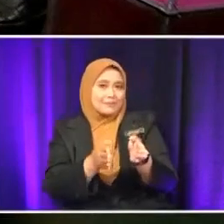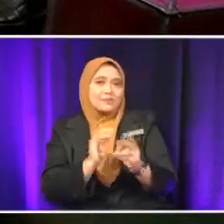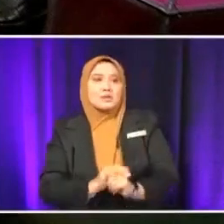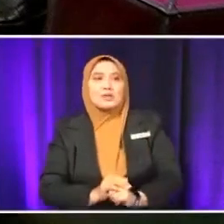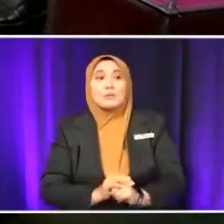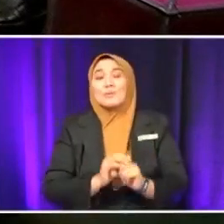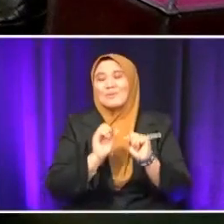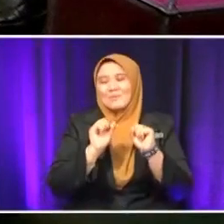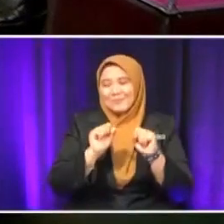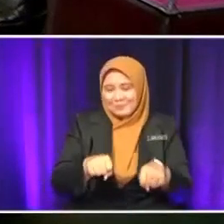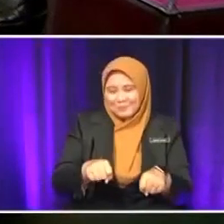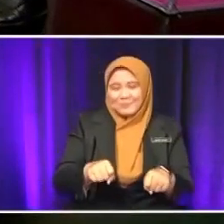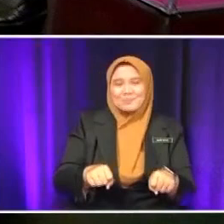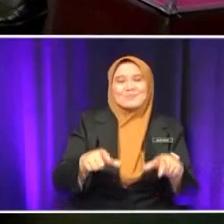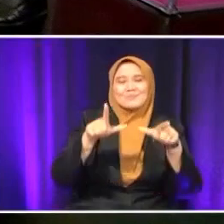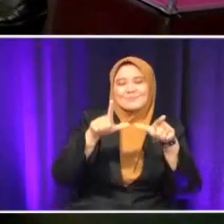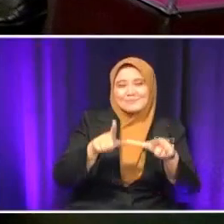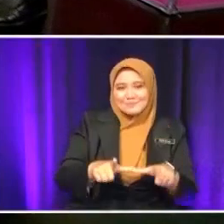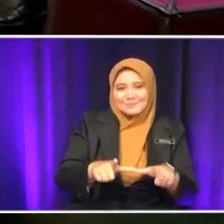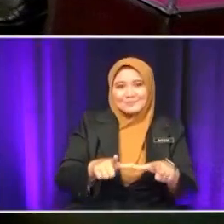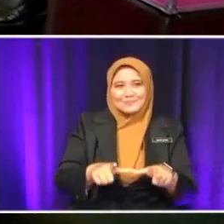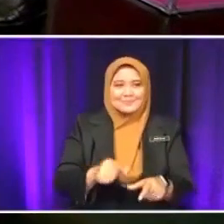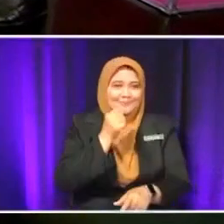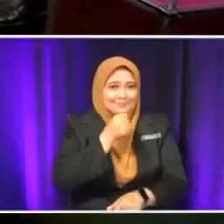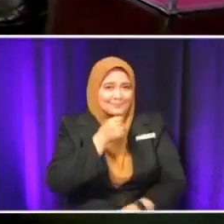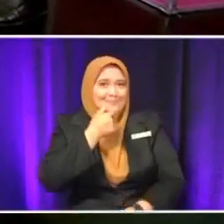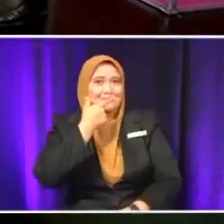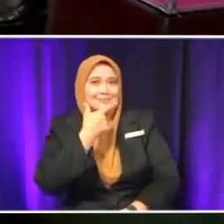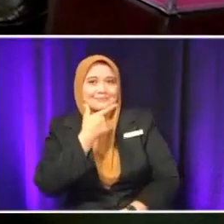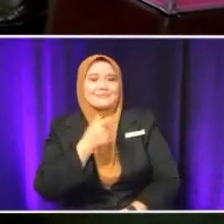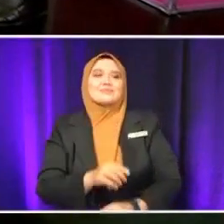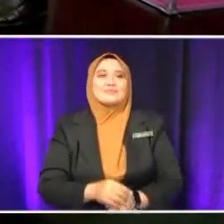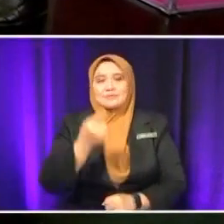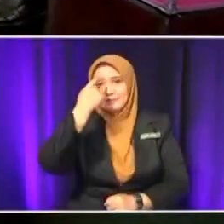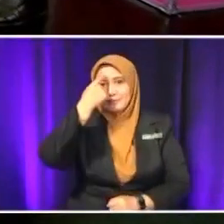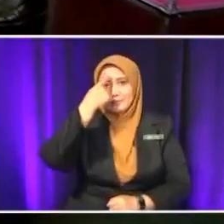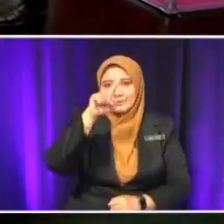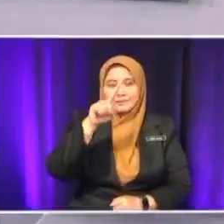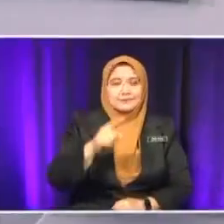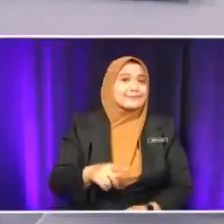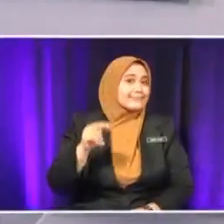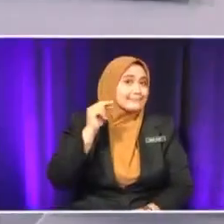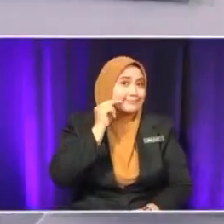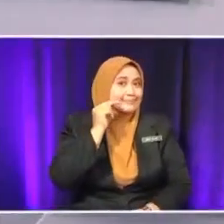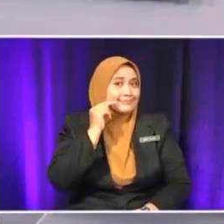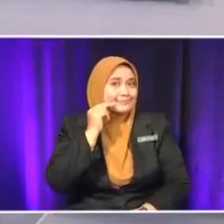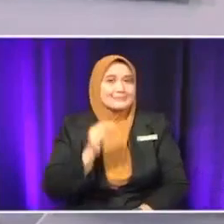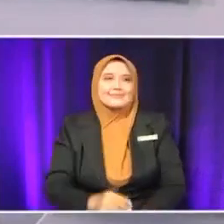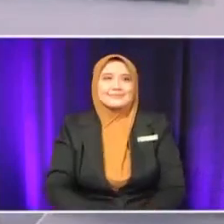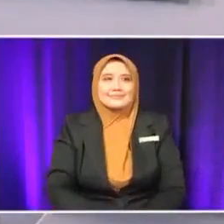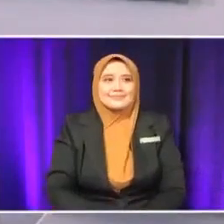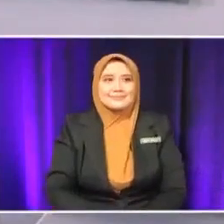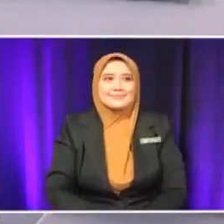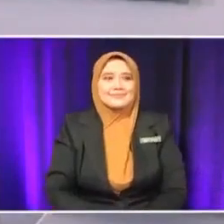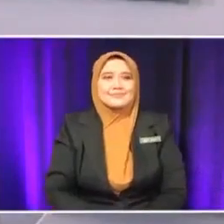pelekat pada Natasha. Oh, sebab dia jawab betul. Ya, pada papan ganjaran untuk okay. Natasha tu. Boleh, terima cikgu. Terima kasih, Chris. Natasha Hush. Okey,